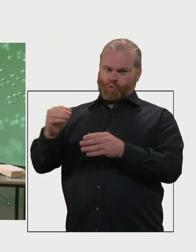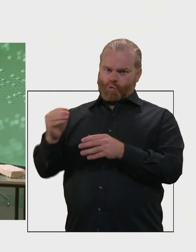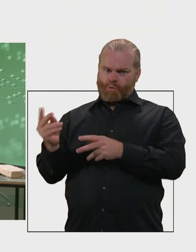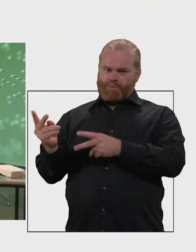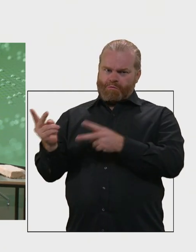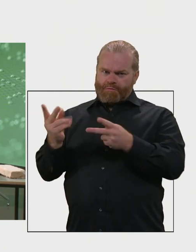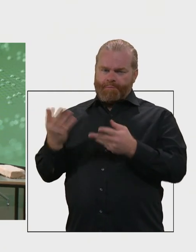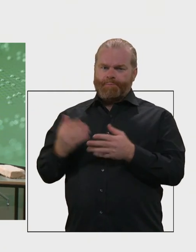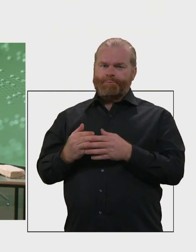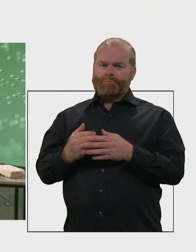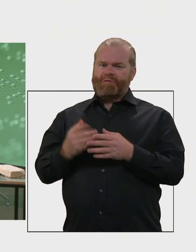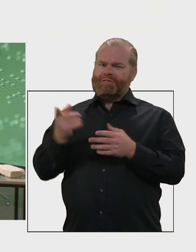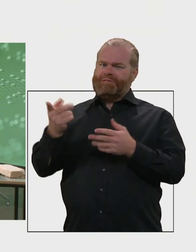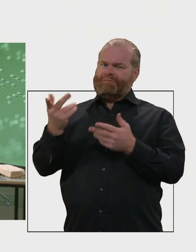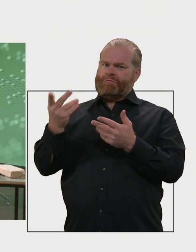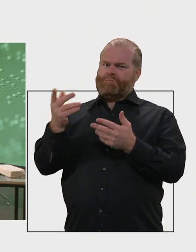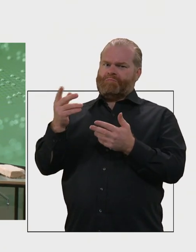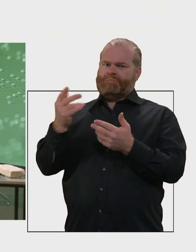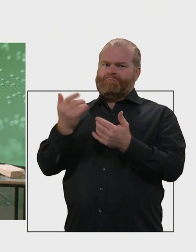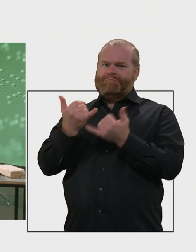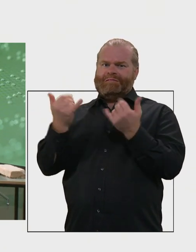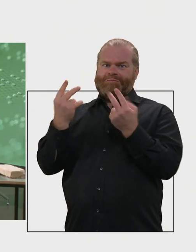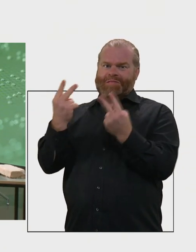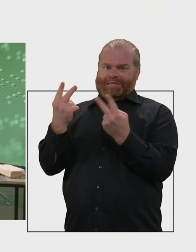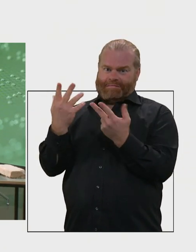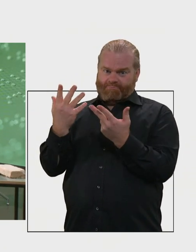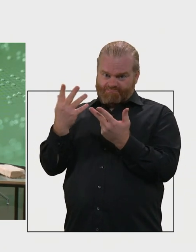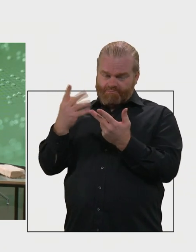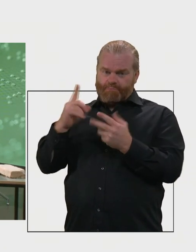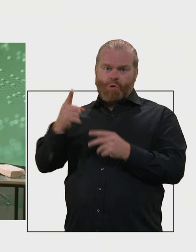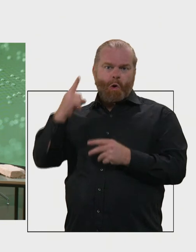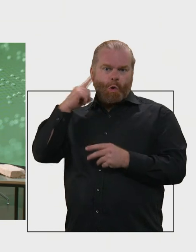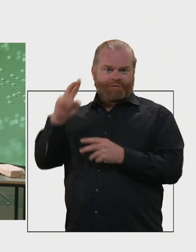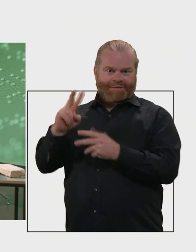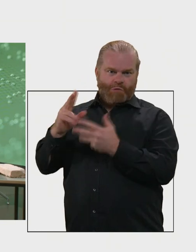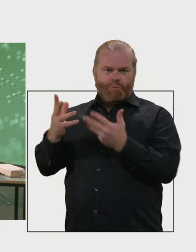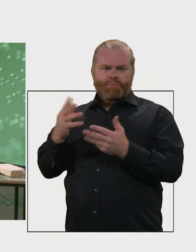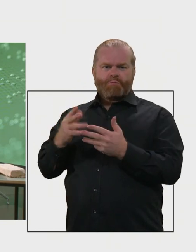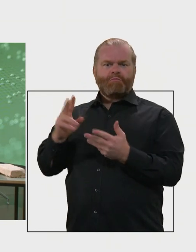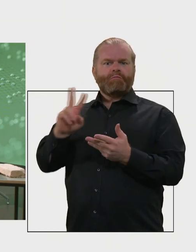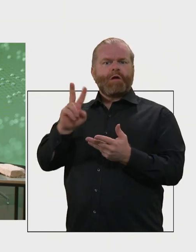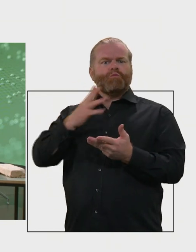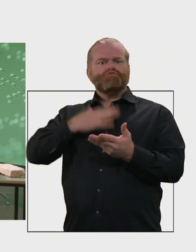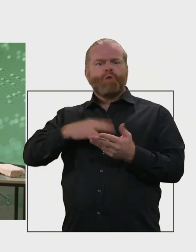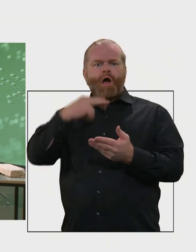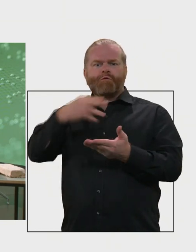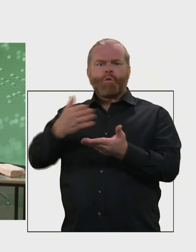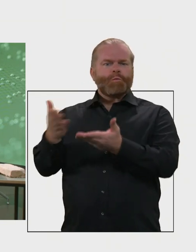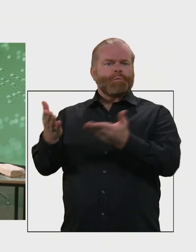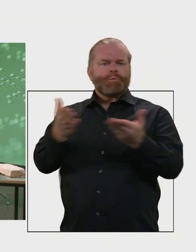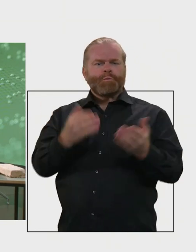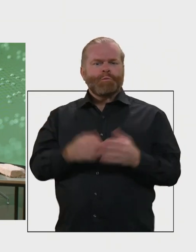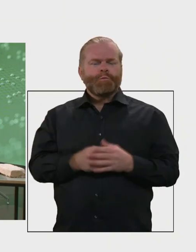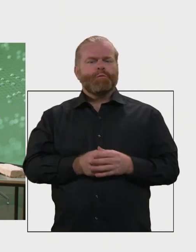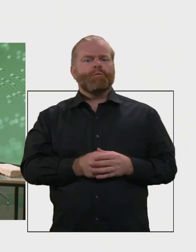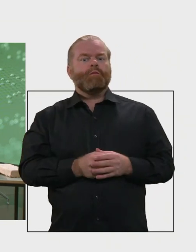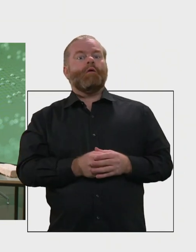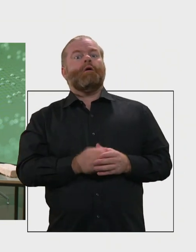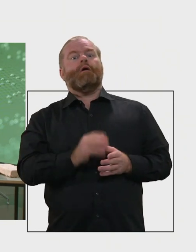Ich weiß nicht, wer es von euch beiden beantworten möchte. Die Frage geht dann beide. Sage ich gleich mal ganz wichtig. Ja, okay. Wir